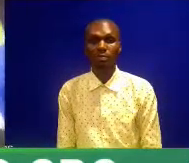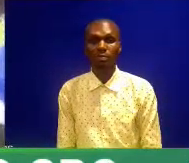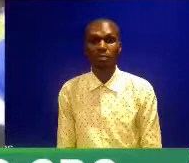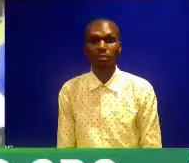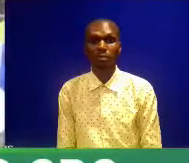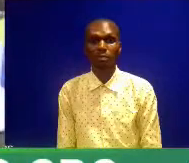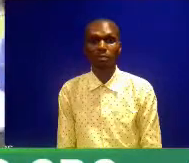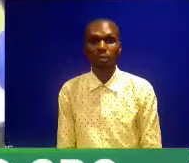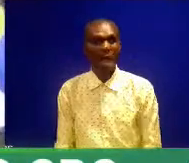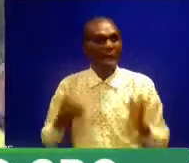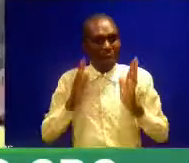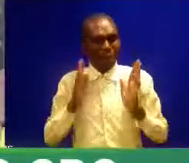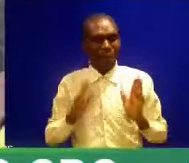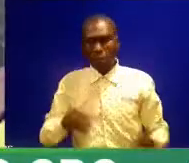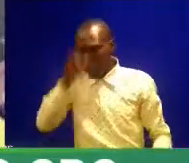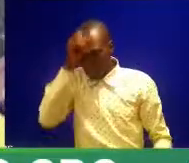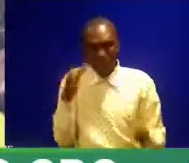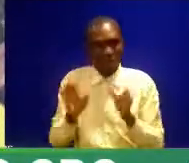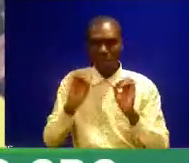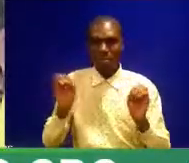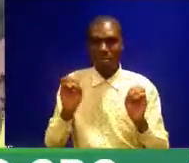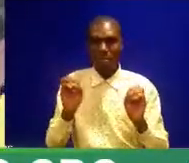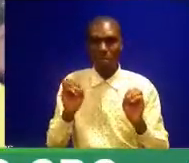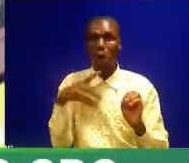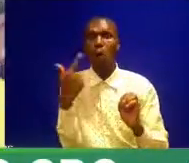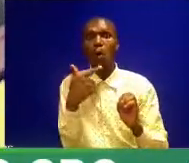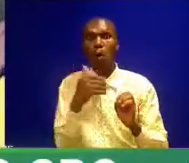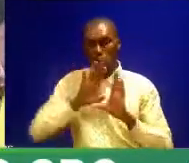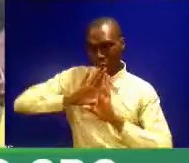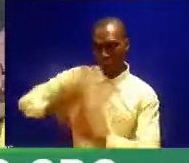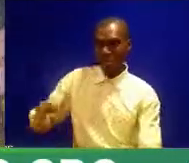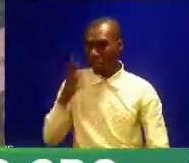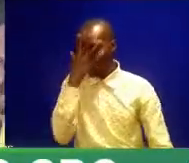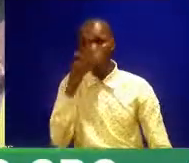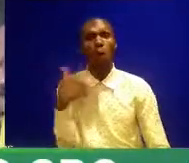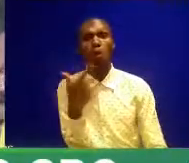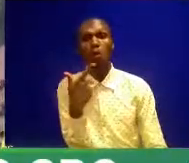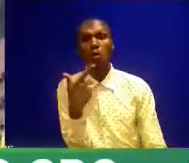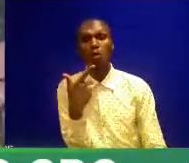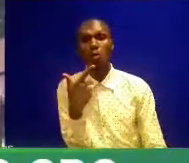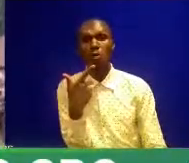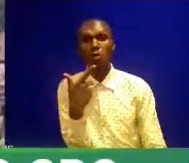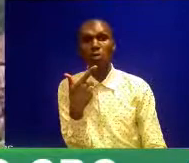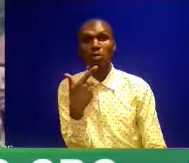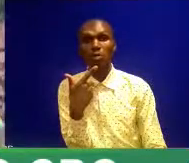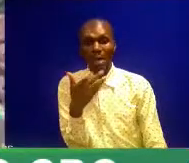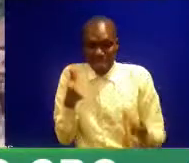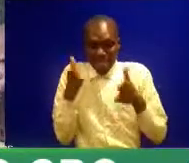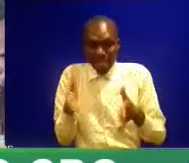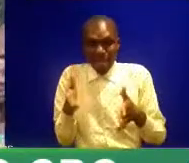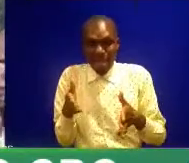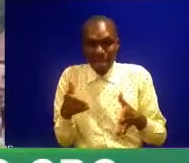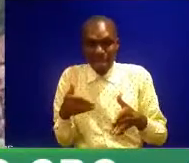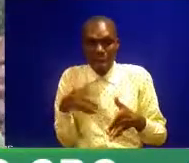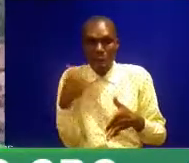mujinga hapa Kisi imora barusho bashoku imora turushi ya matoga